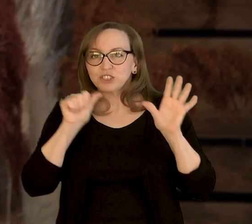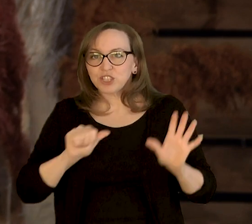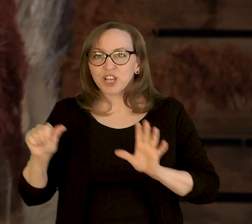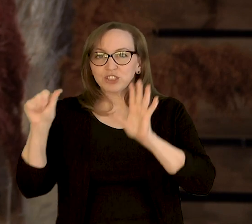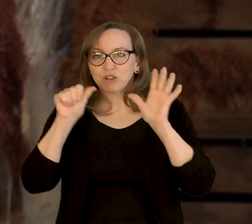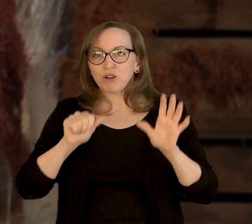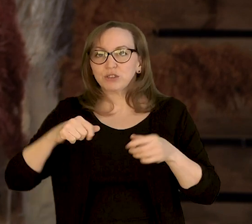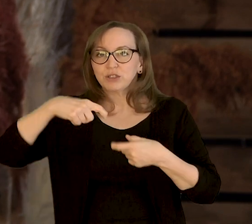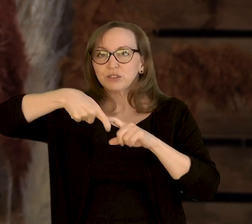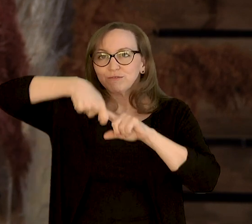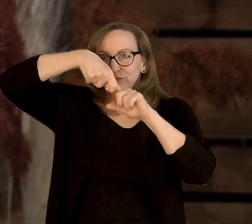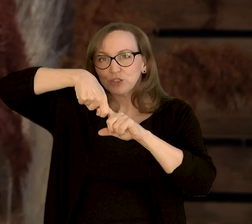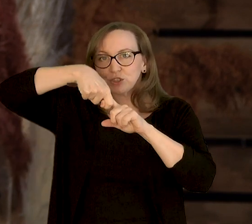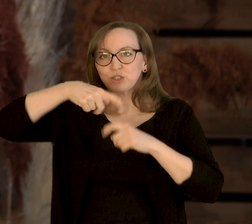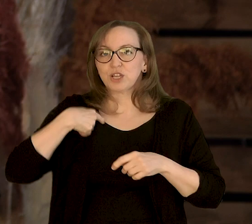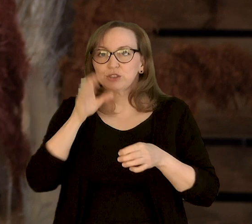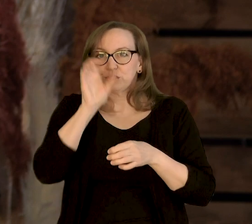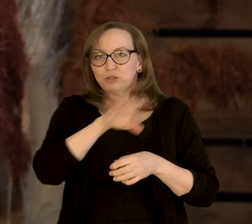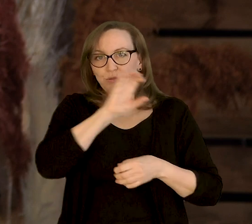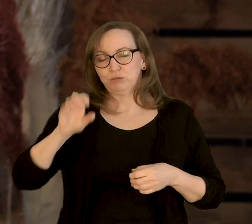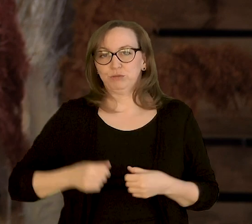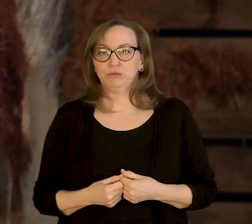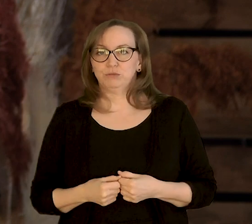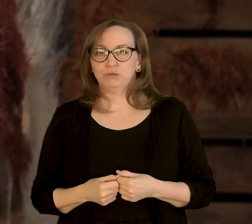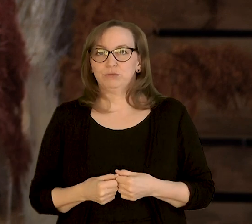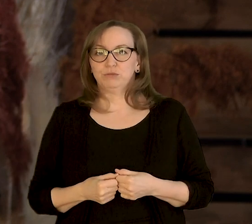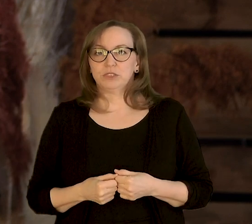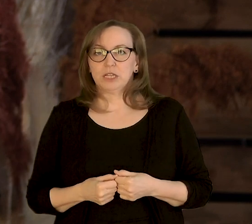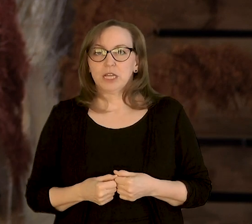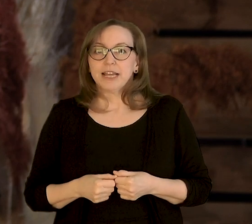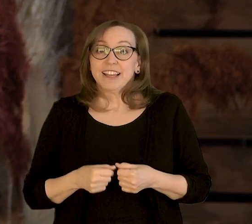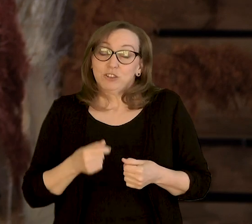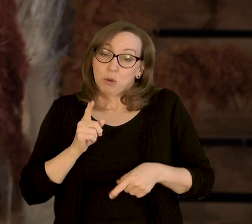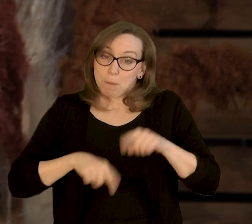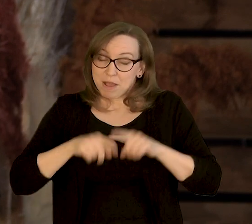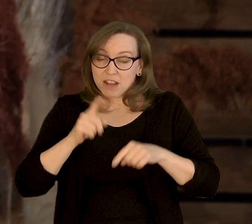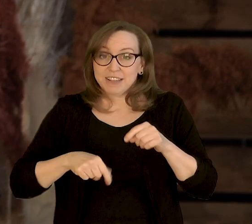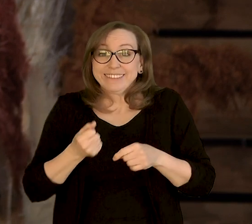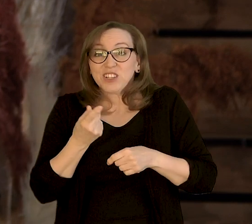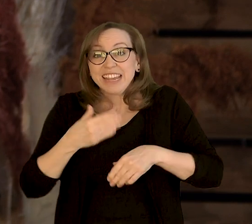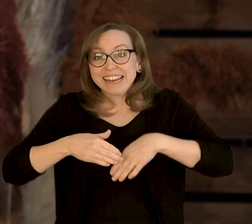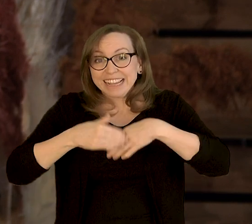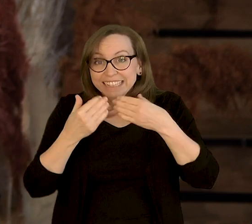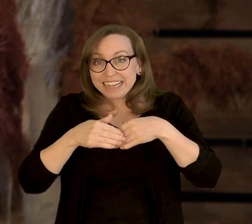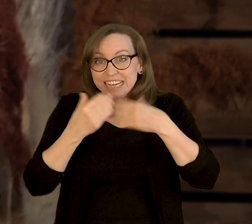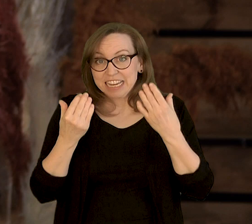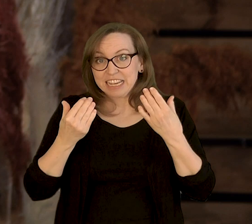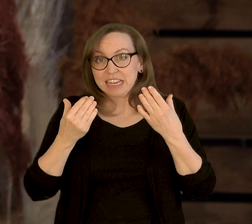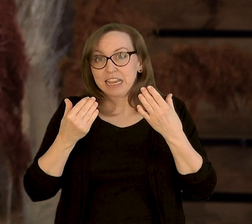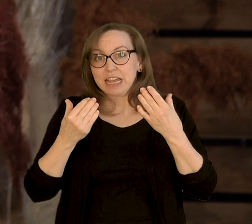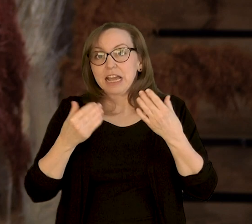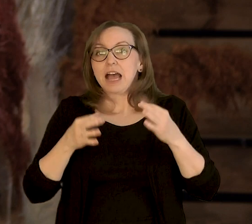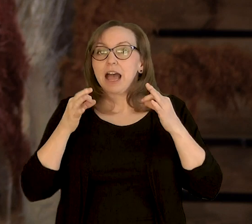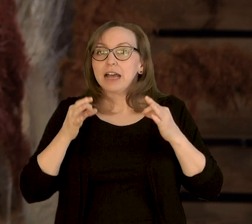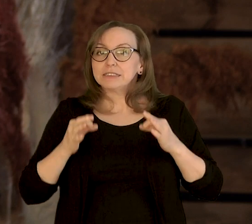normalnie na krzyżu umierali kilka dni. Tym razem tę agonię skrócono